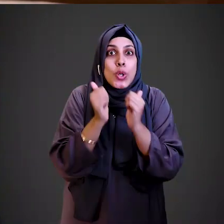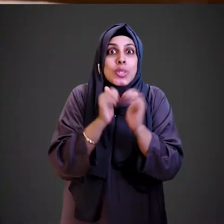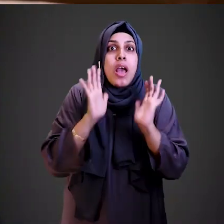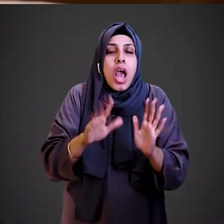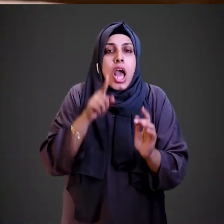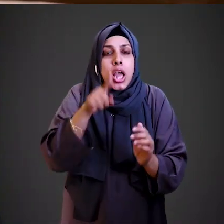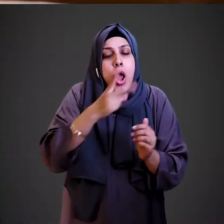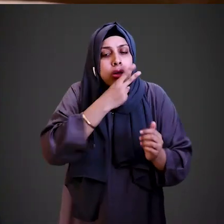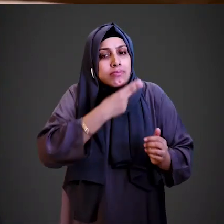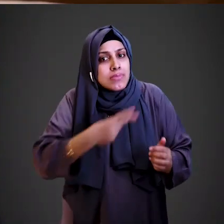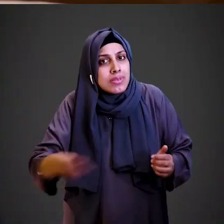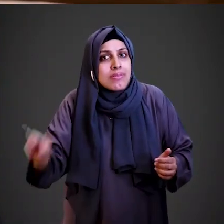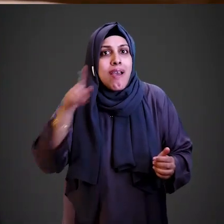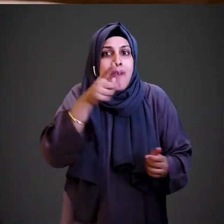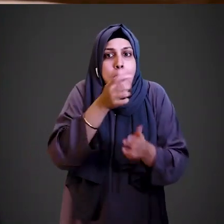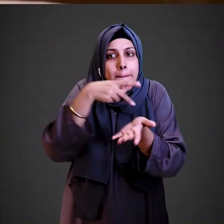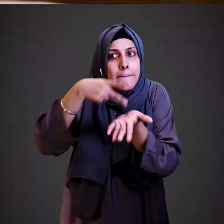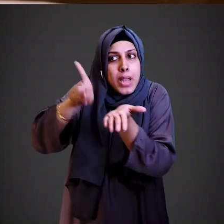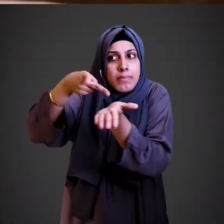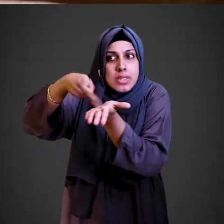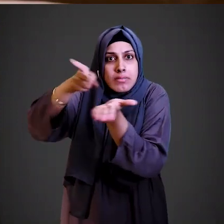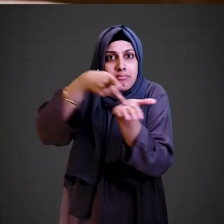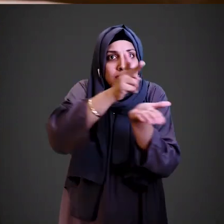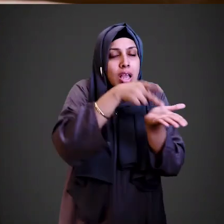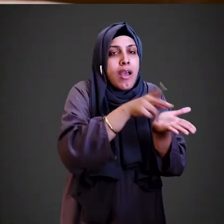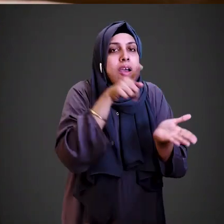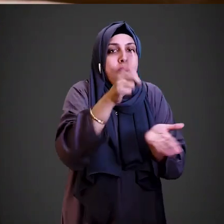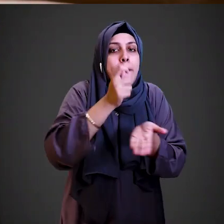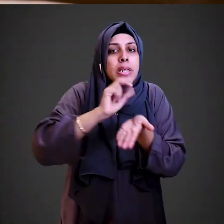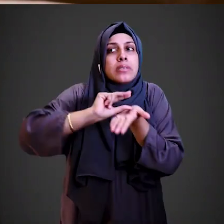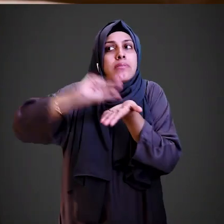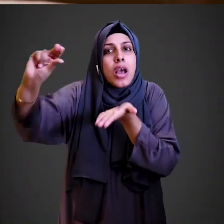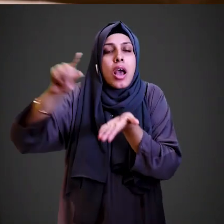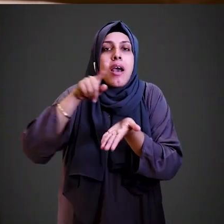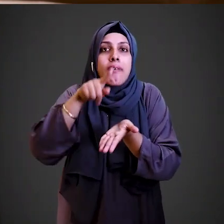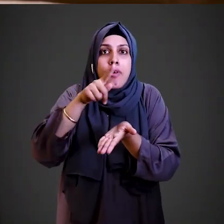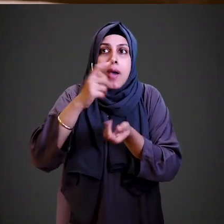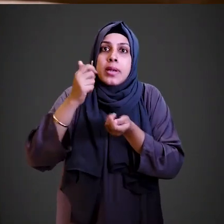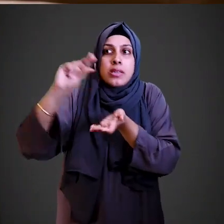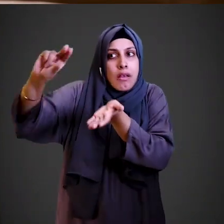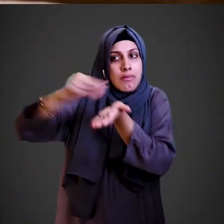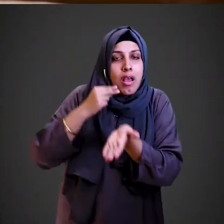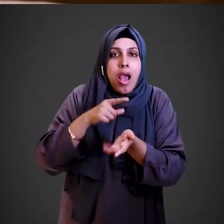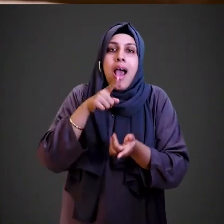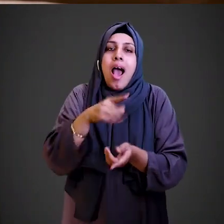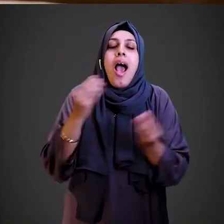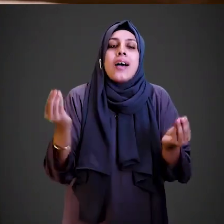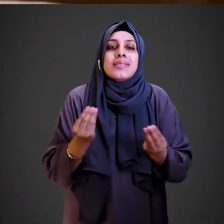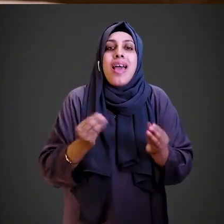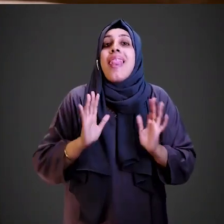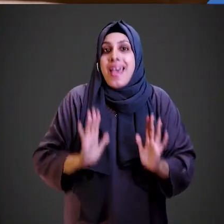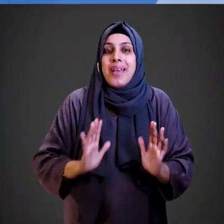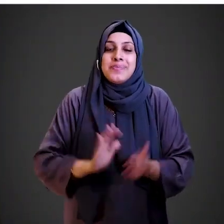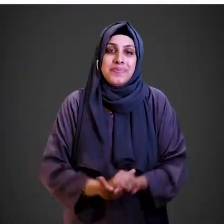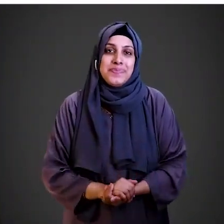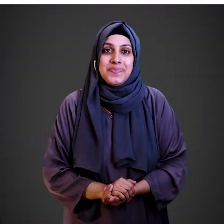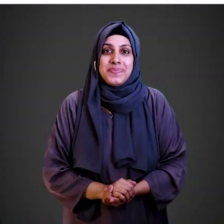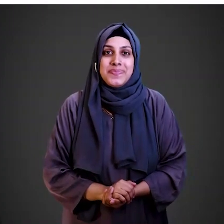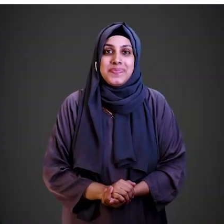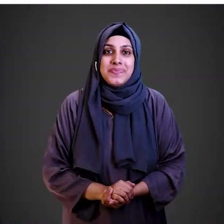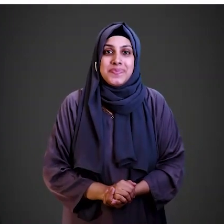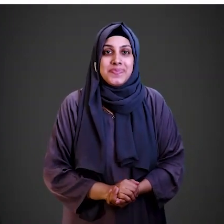उनसे रोज़मर्रा की पेमेंट्स और लोगों को पैसे भेजने और वसूल करने का ज़रिया बना